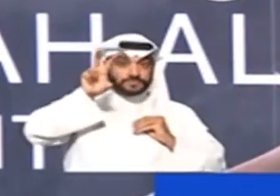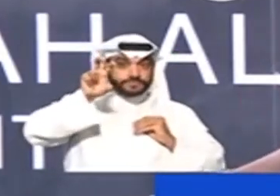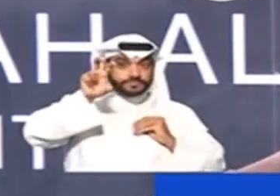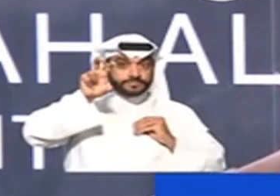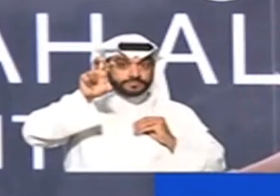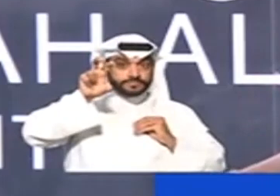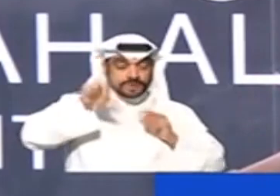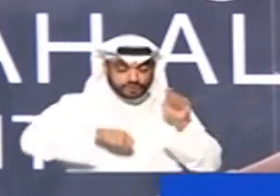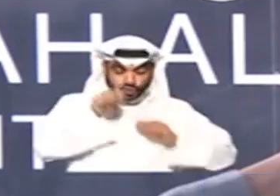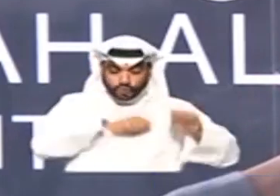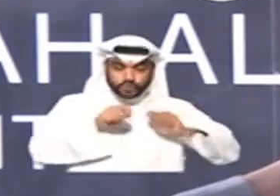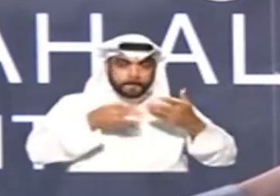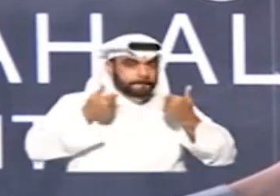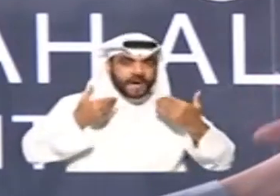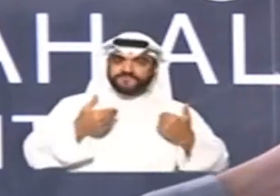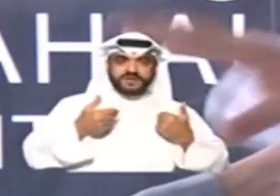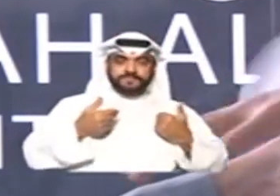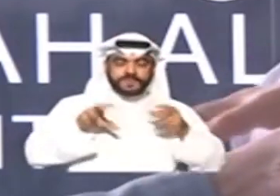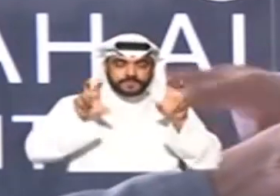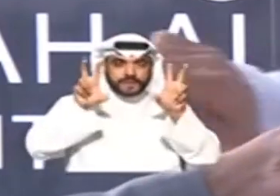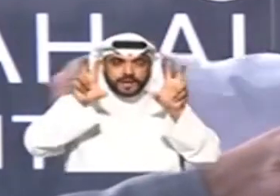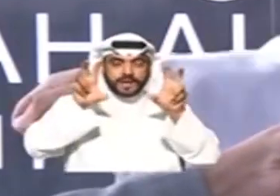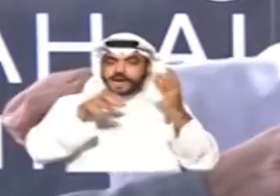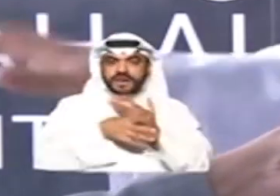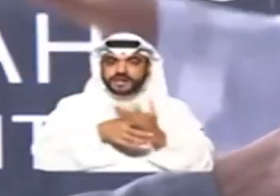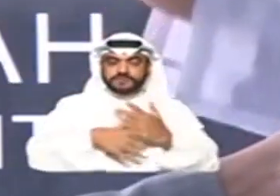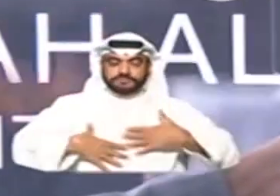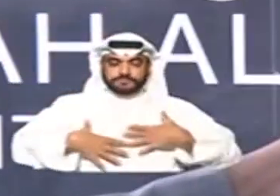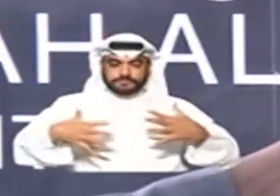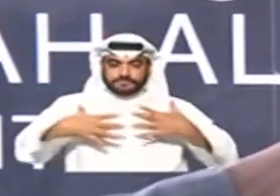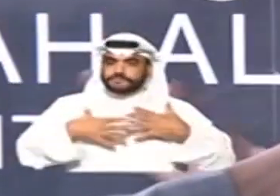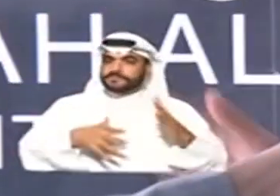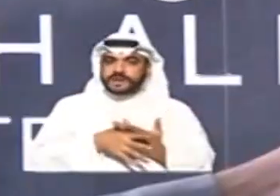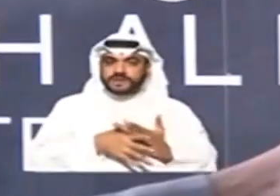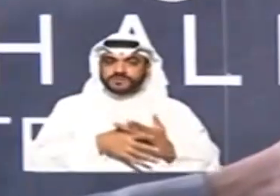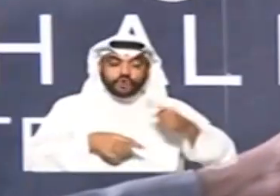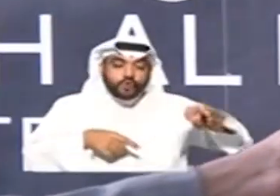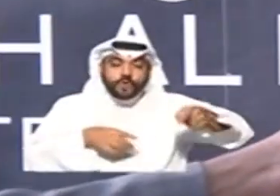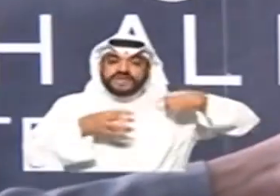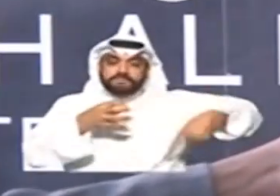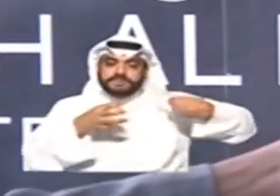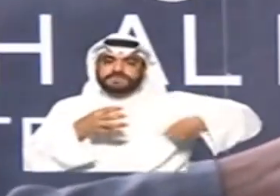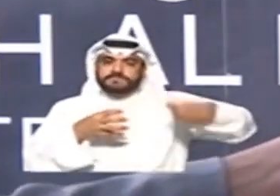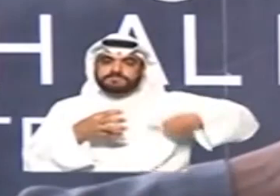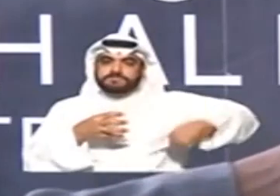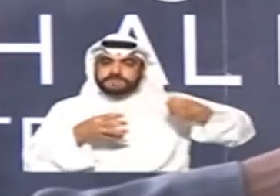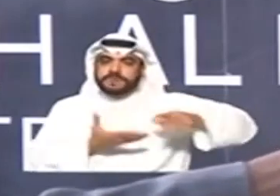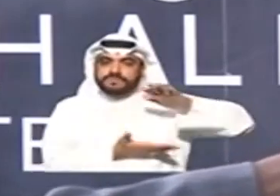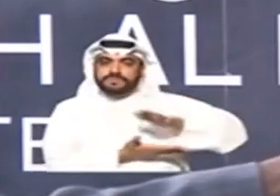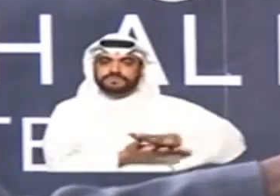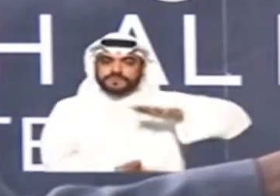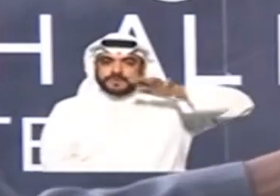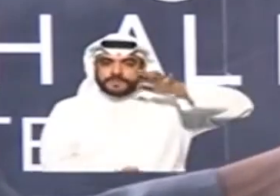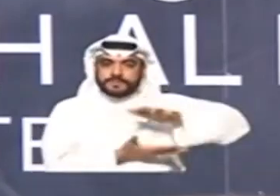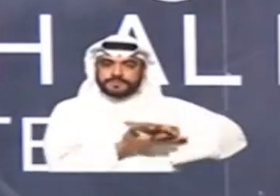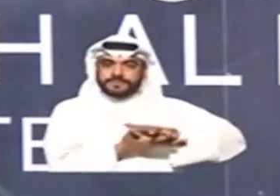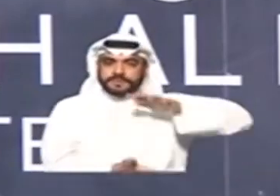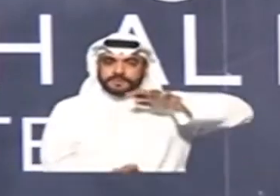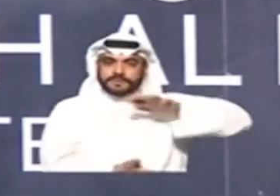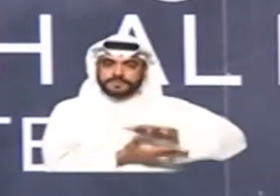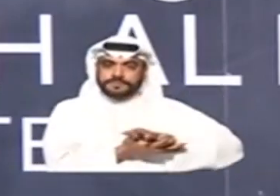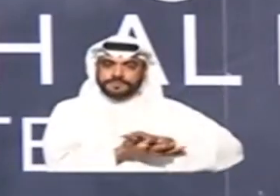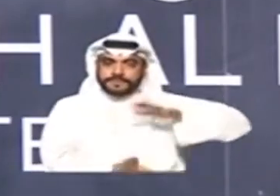ما يعمل تقريبا. فهو حي لان في اله، مجرد ان الاله تطفى يتوفى. فما عد الزراعه تنتهي العمليه ثم